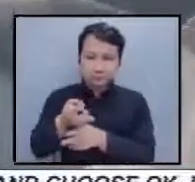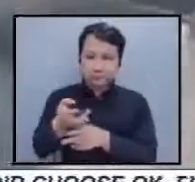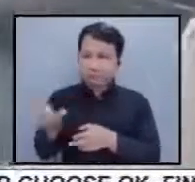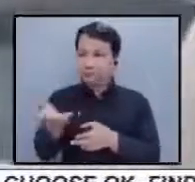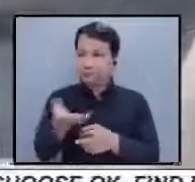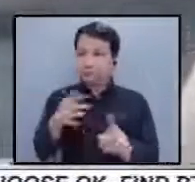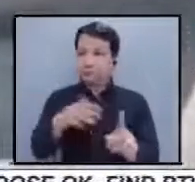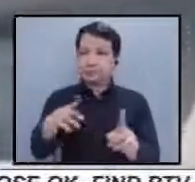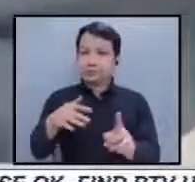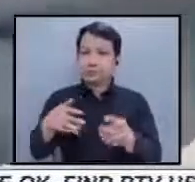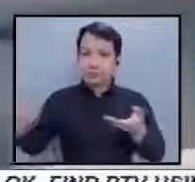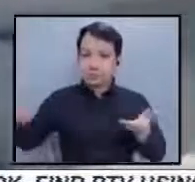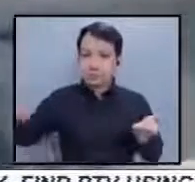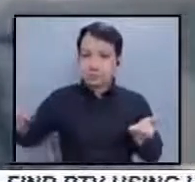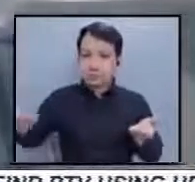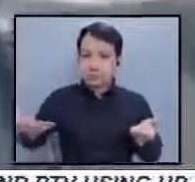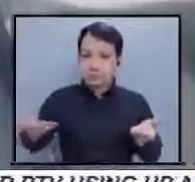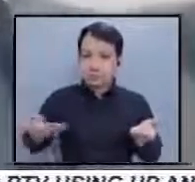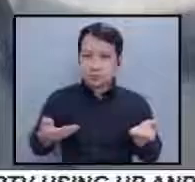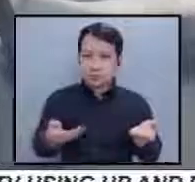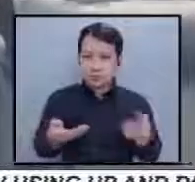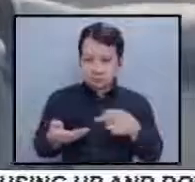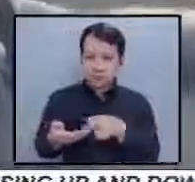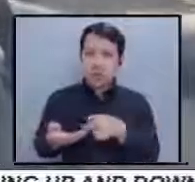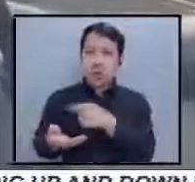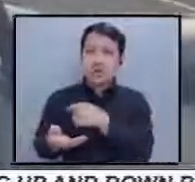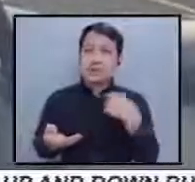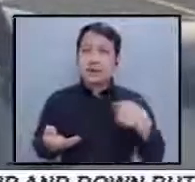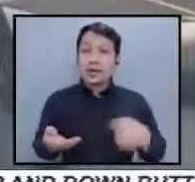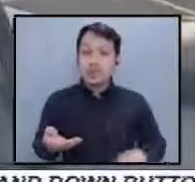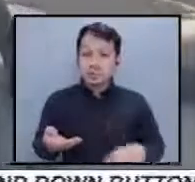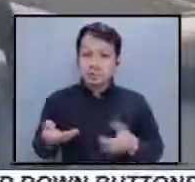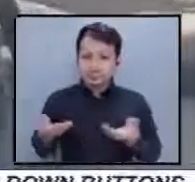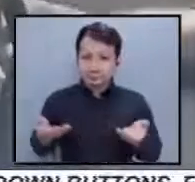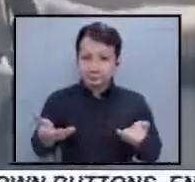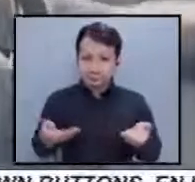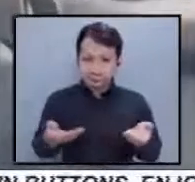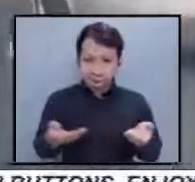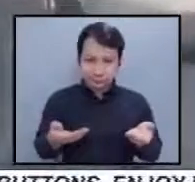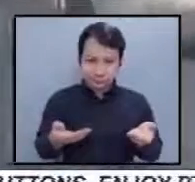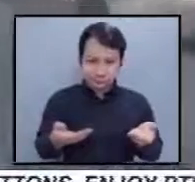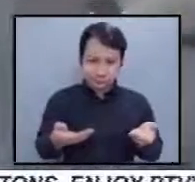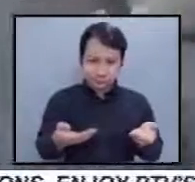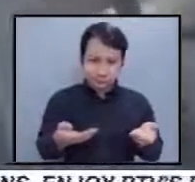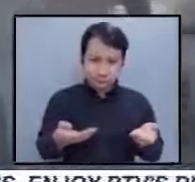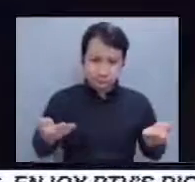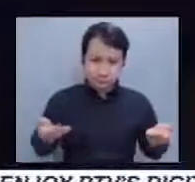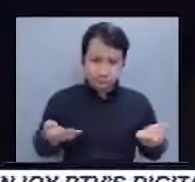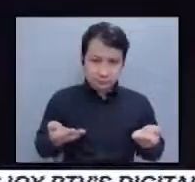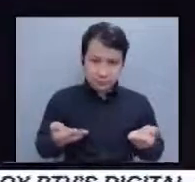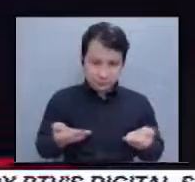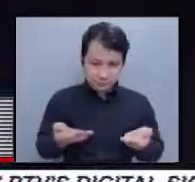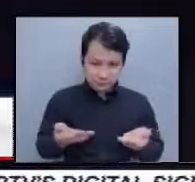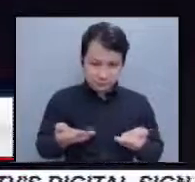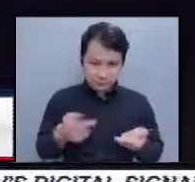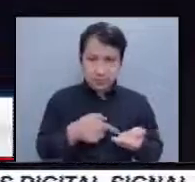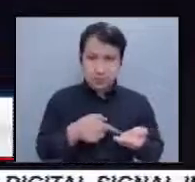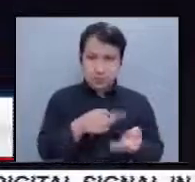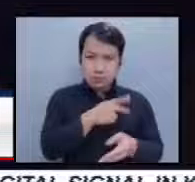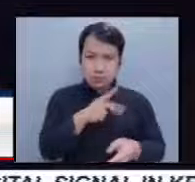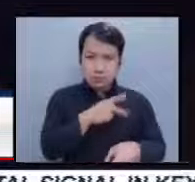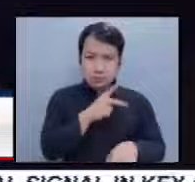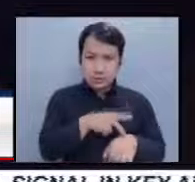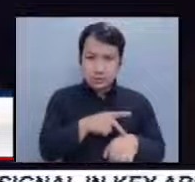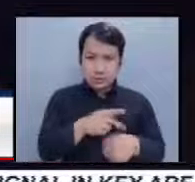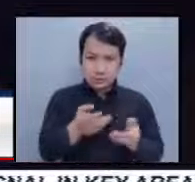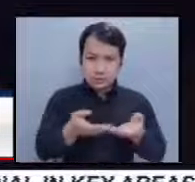barko ng China Coast Guard. Tinatayang 21 dipa na lamang layo ng barko ng China sa ating barko. Wala namang naging aktibidad